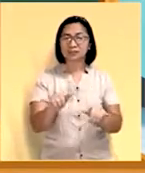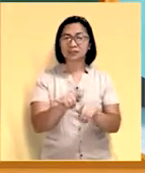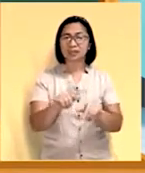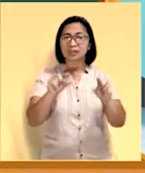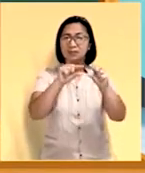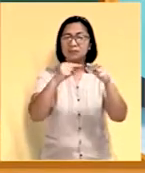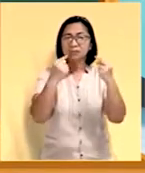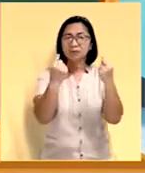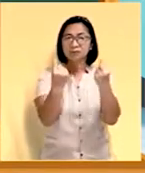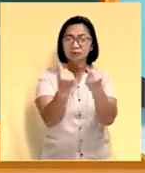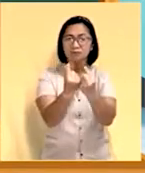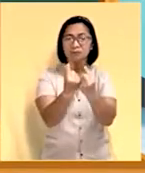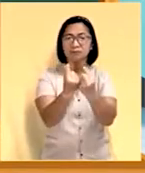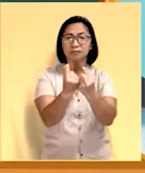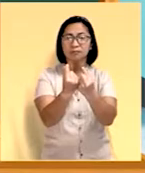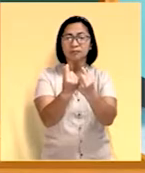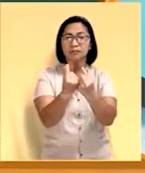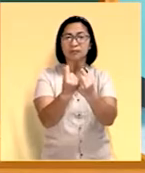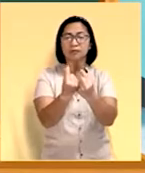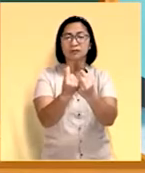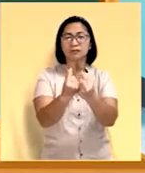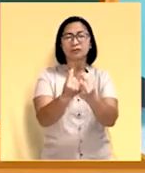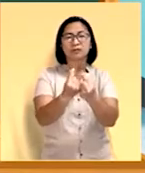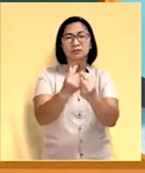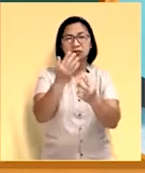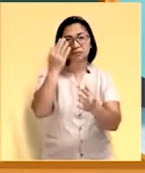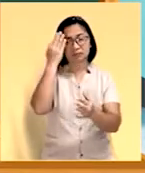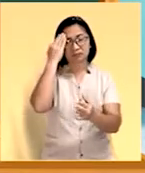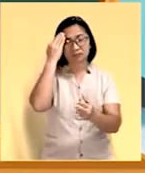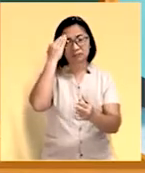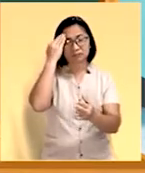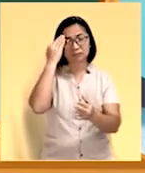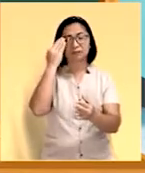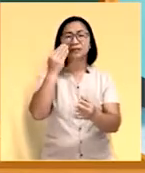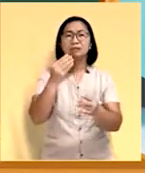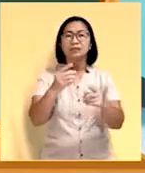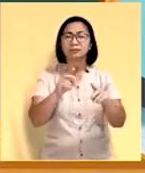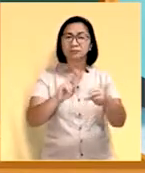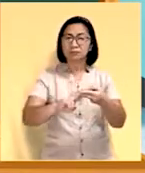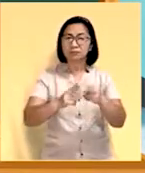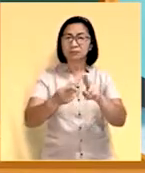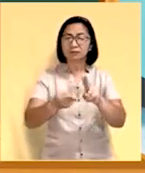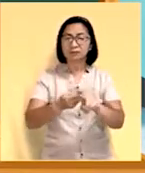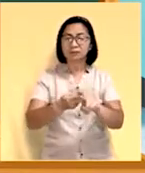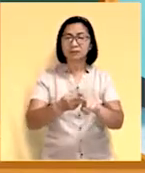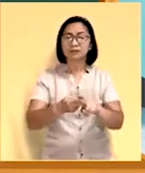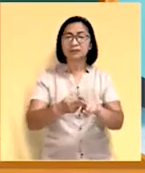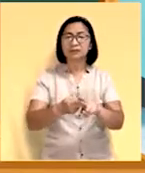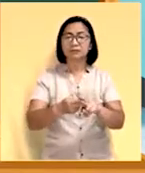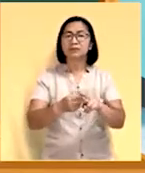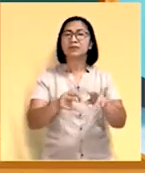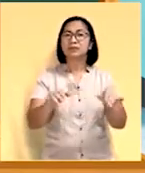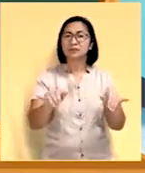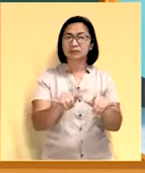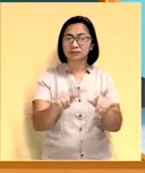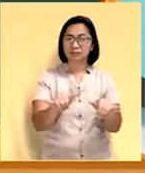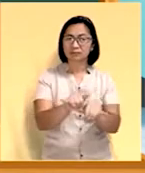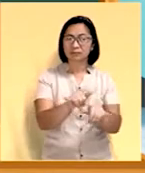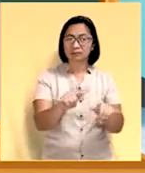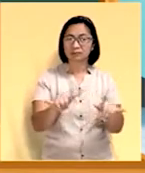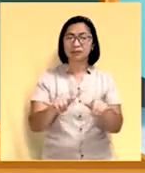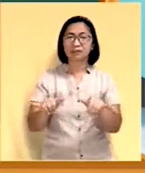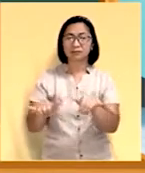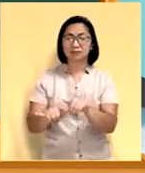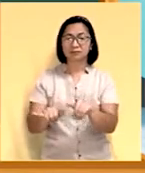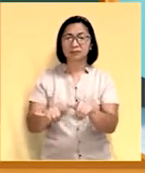grupo. Ibig sabihin, kikilalanin natin ang mga numbers na parehong